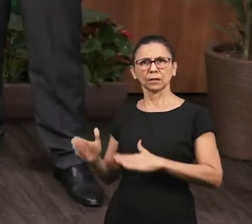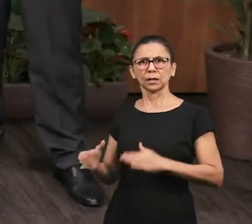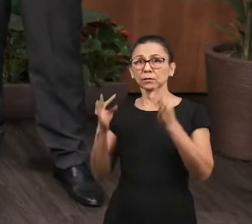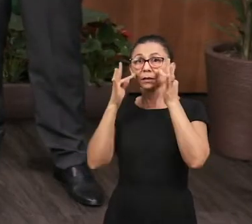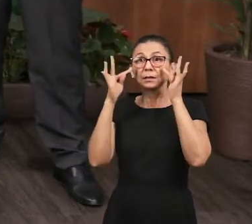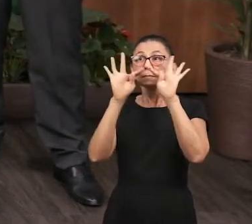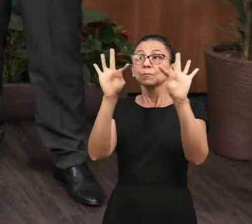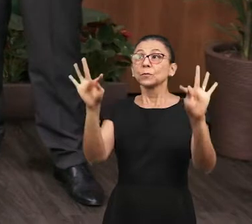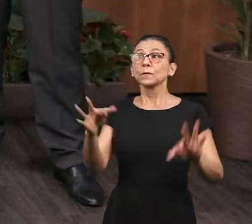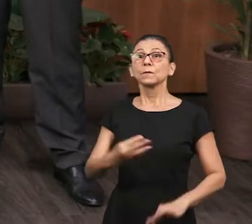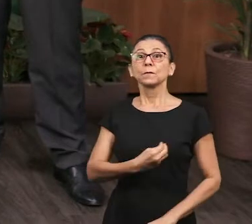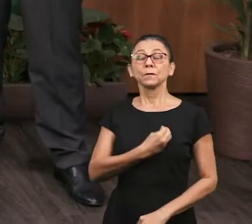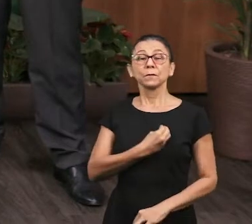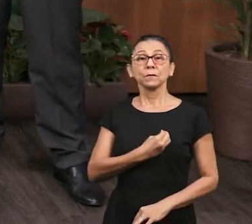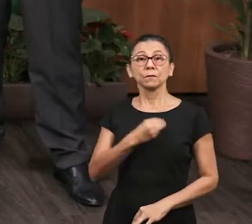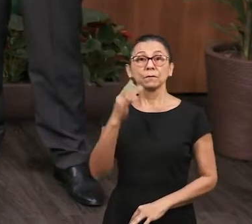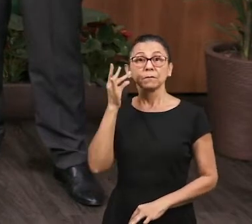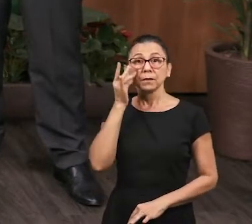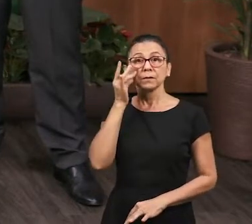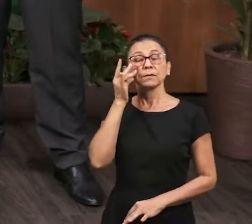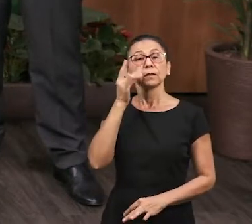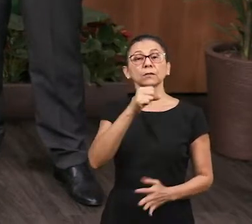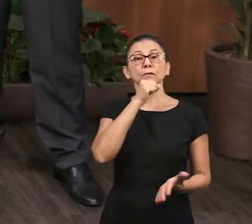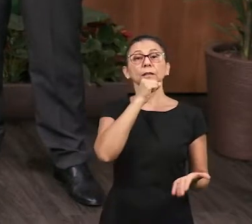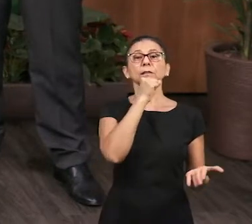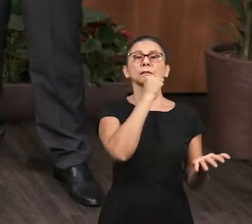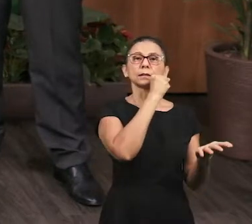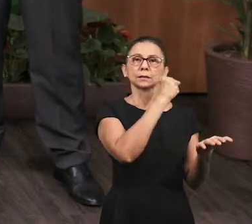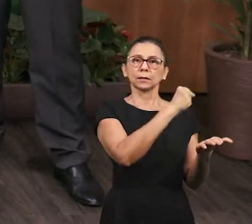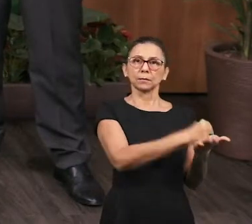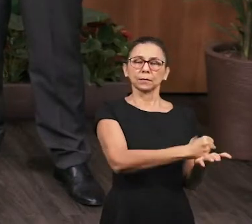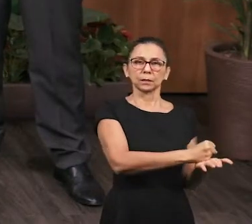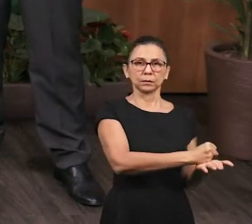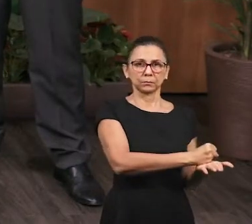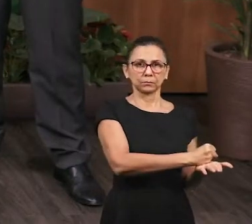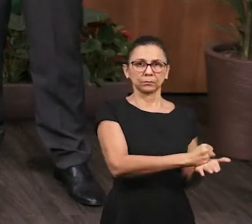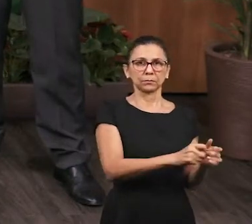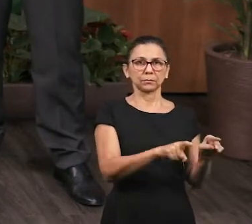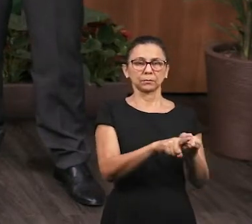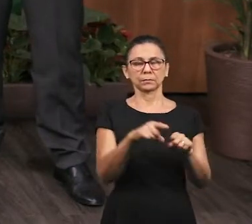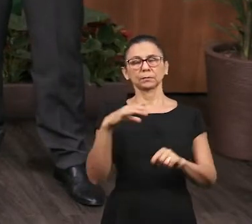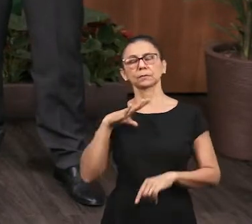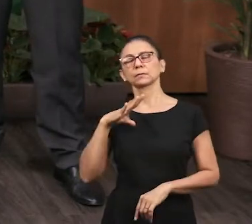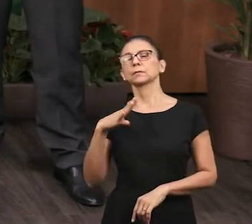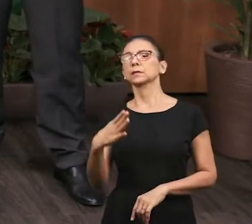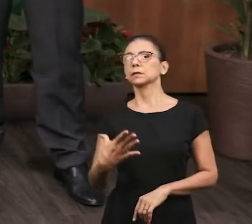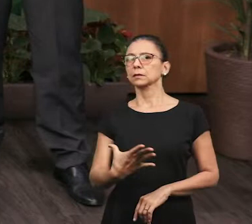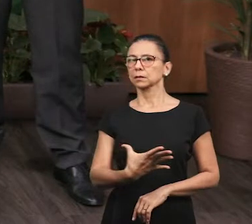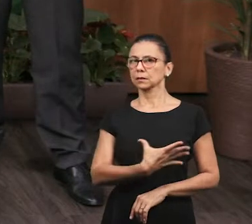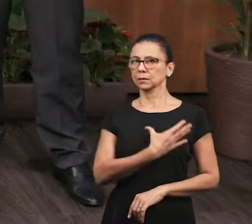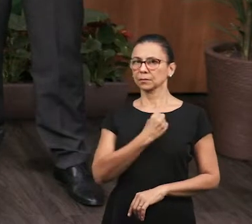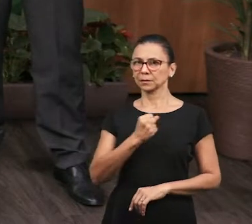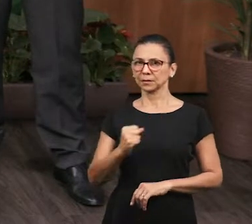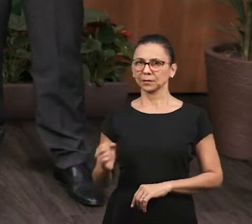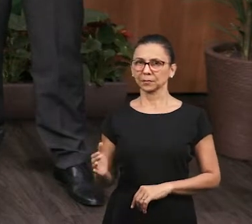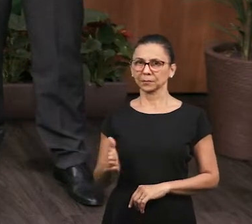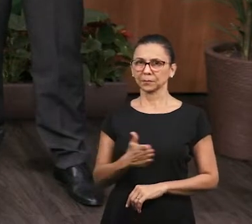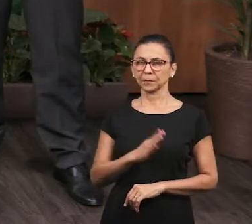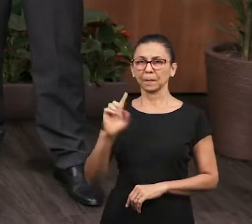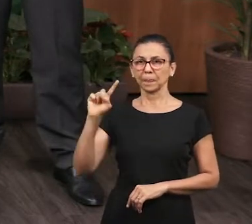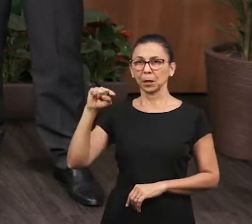живым свидетельством пророчества Господа Иисуса в Ветхом Завете и спасения. На